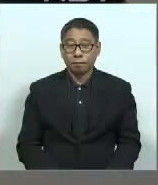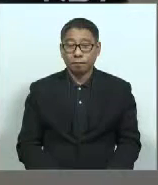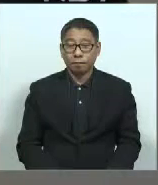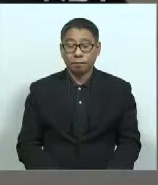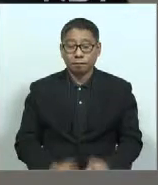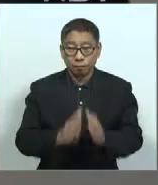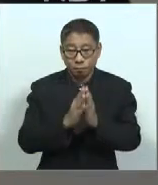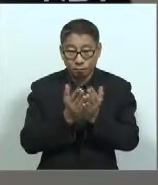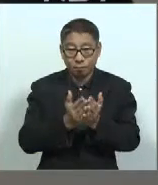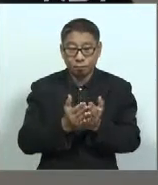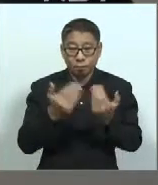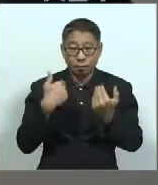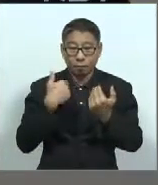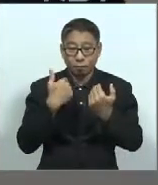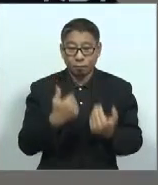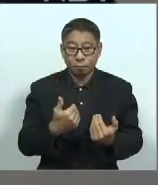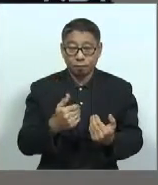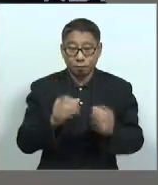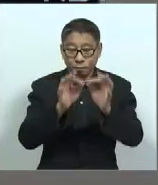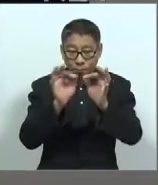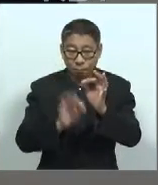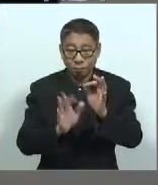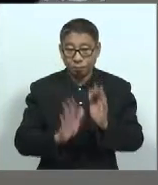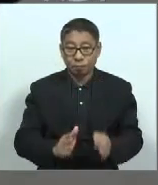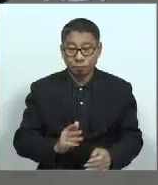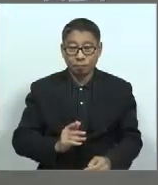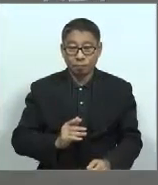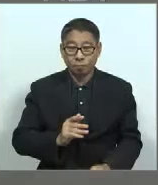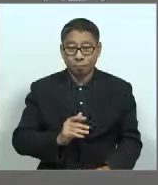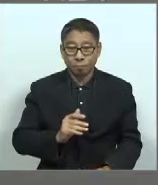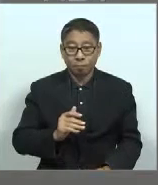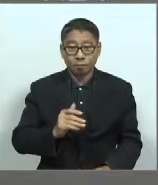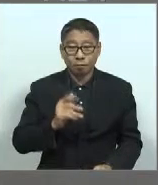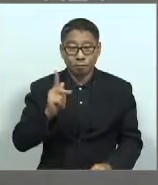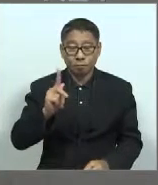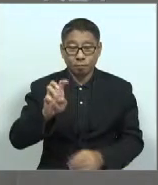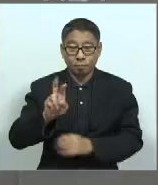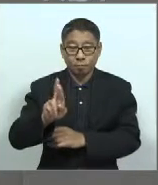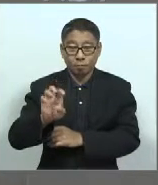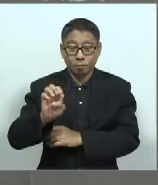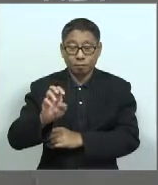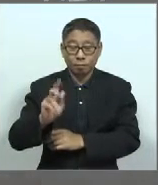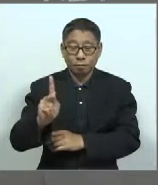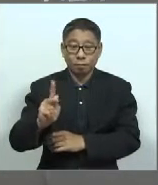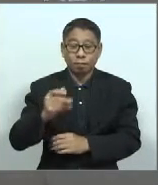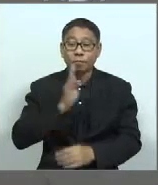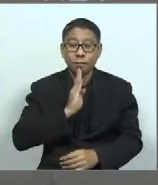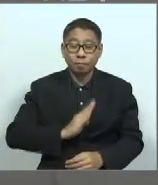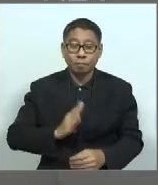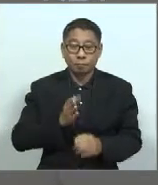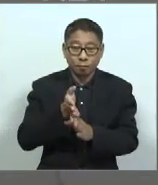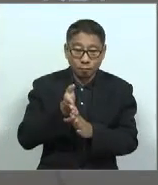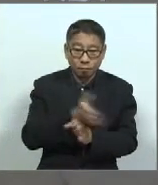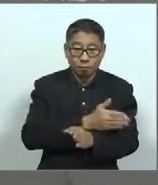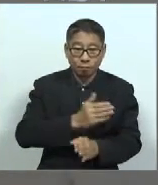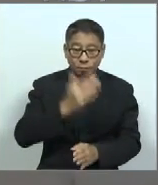ไทย โดยหนังสืออิสปปกรณัมเป็นนิทานของชาวกรีกโบราณอายุกว่า620ปีก่อนคริสตศักรา